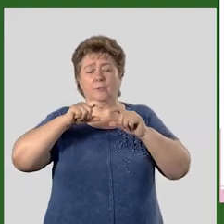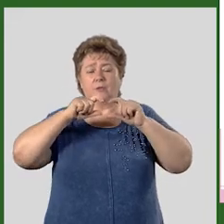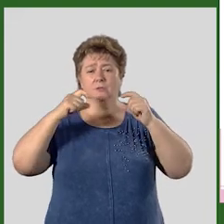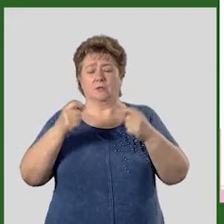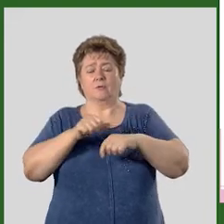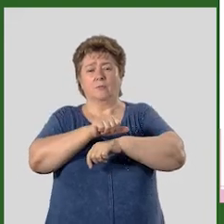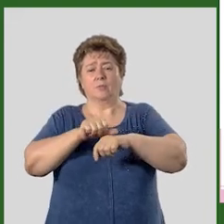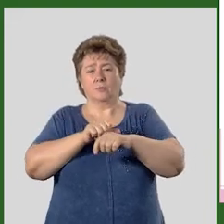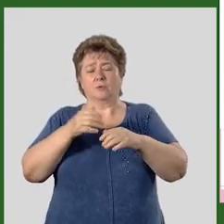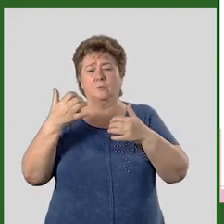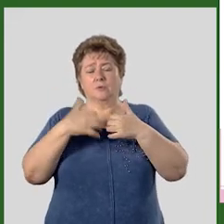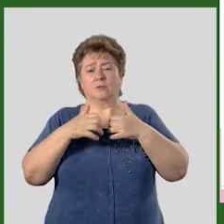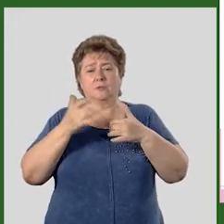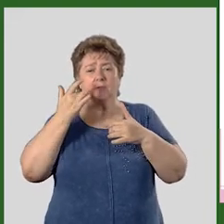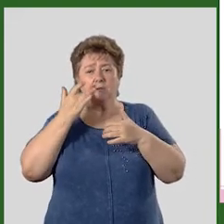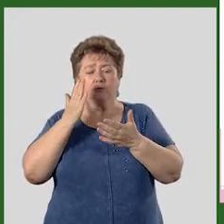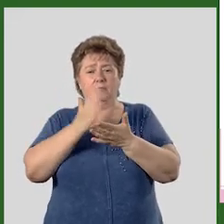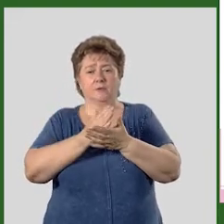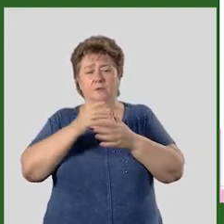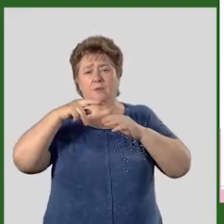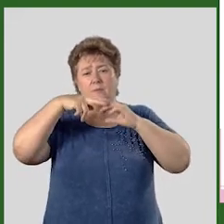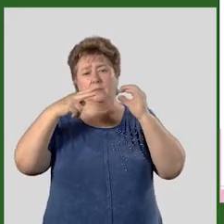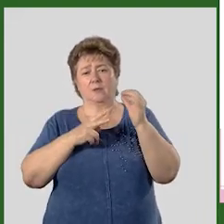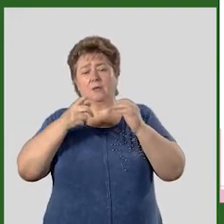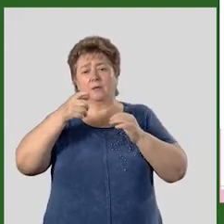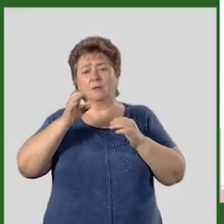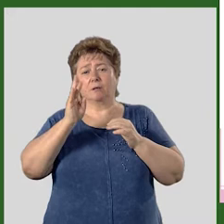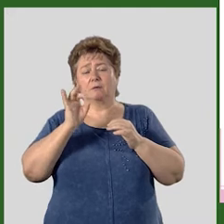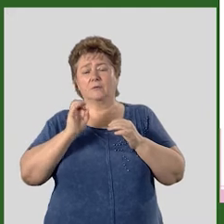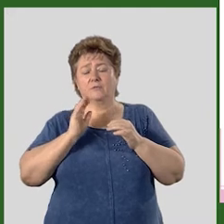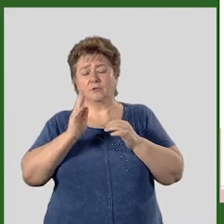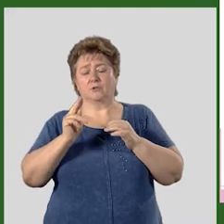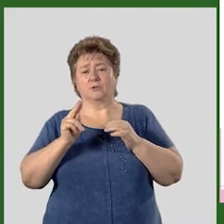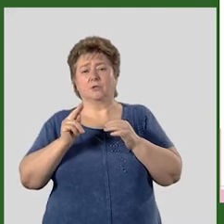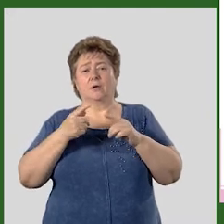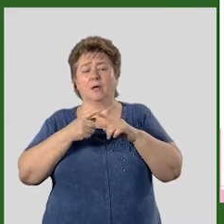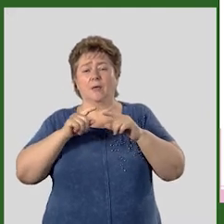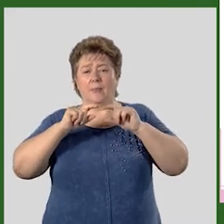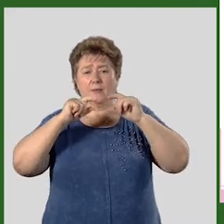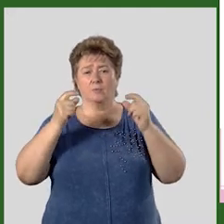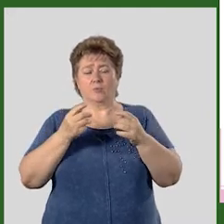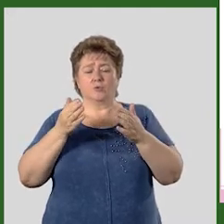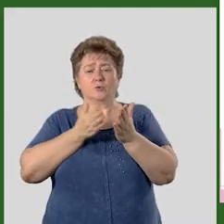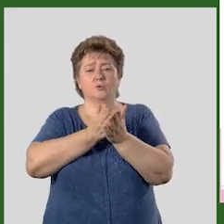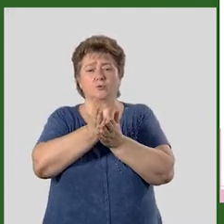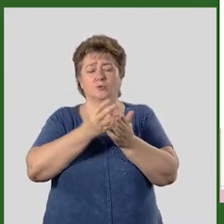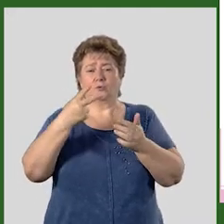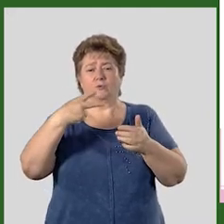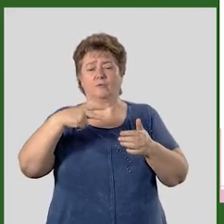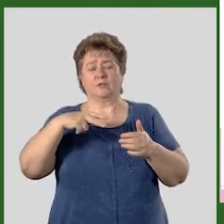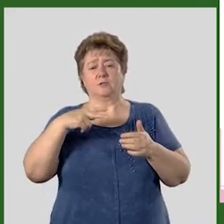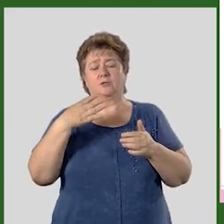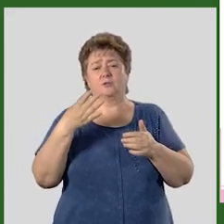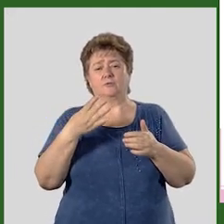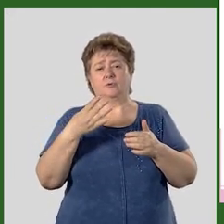пояс, посередине которого проходит меридиан Гринвич. Этот же пояс служит